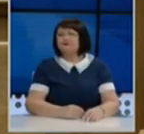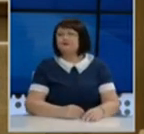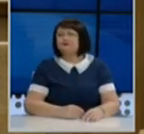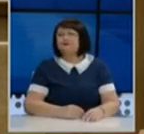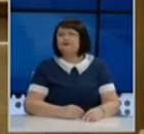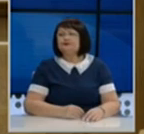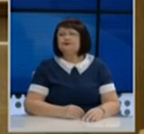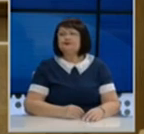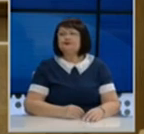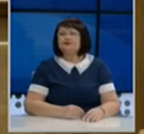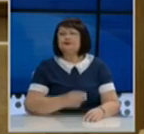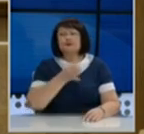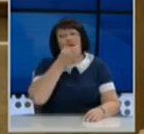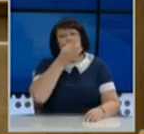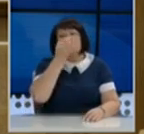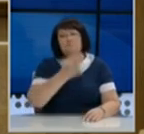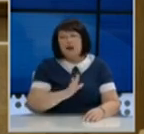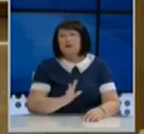Μίλησα